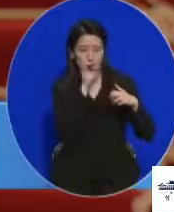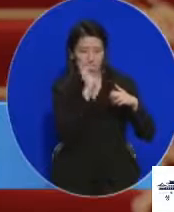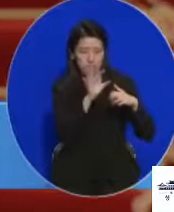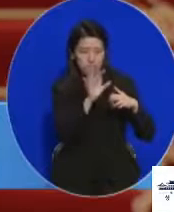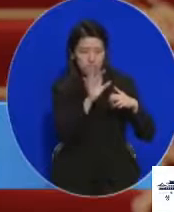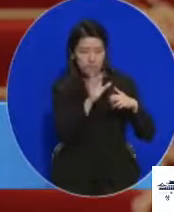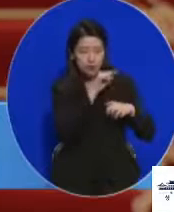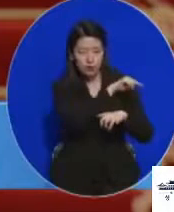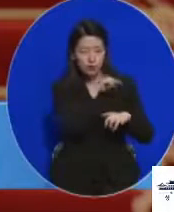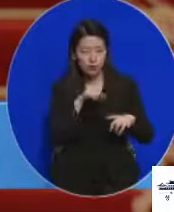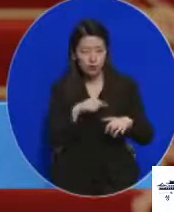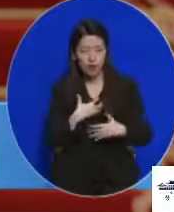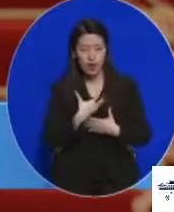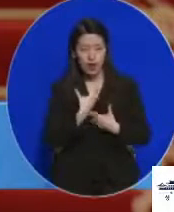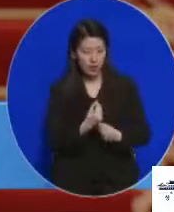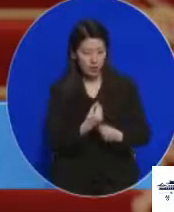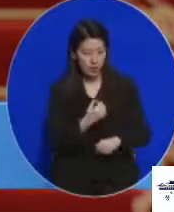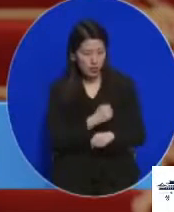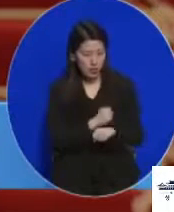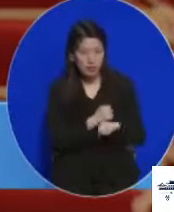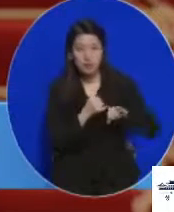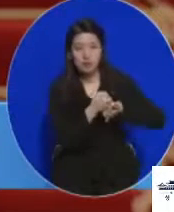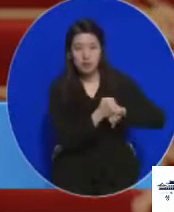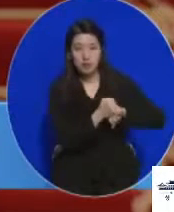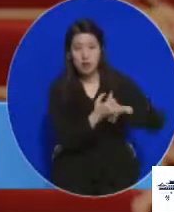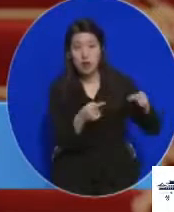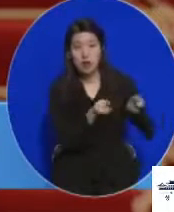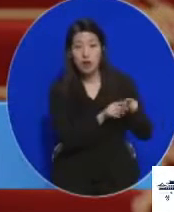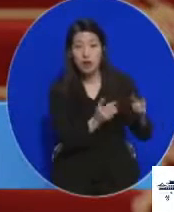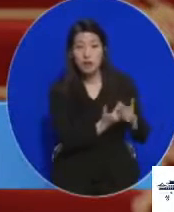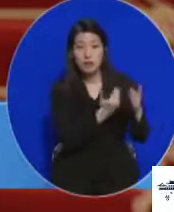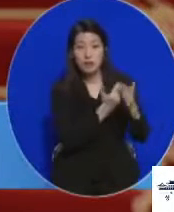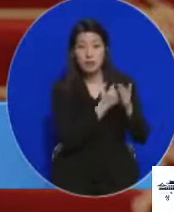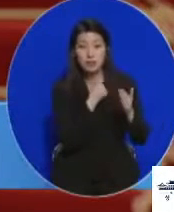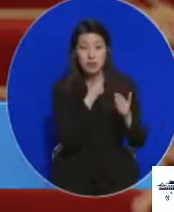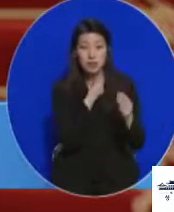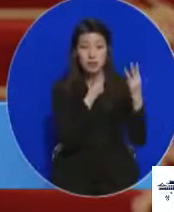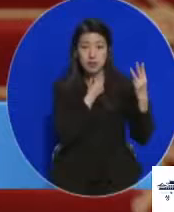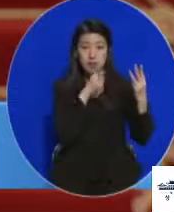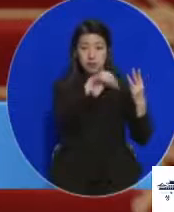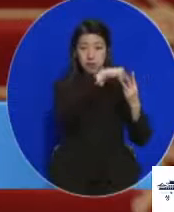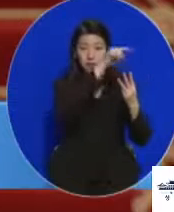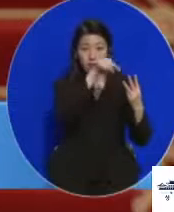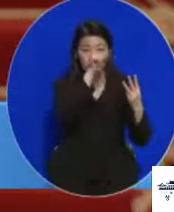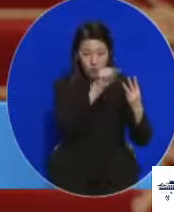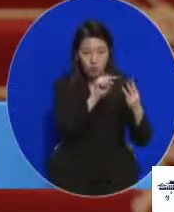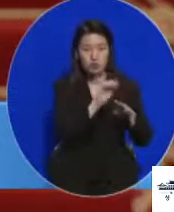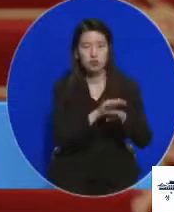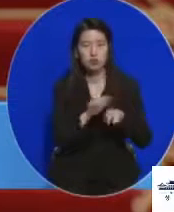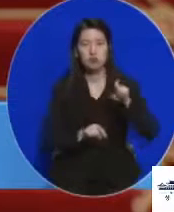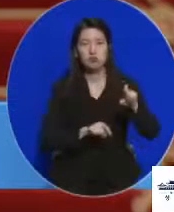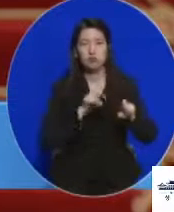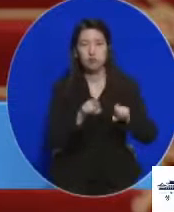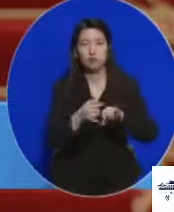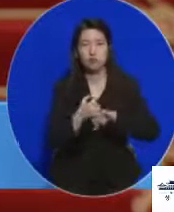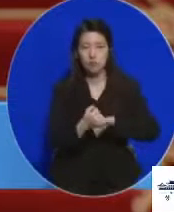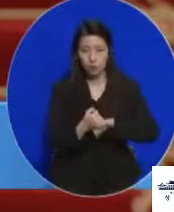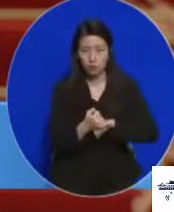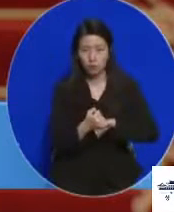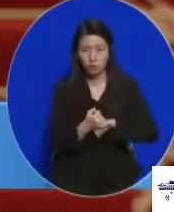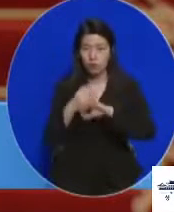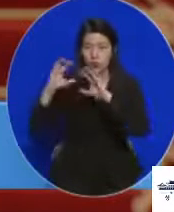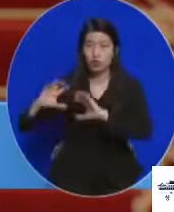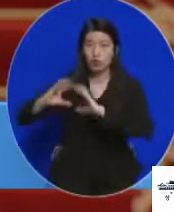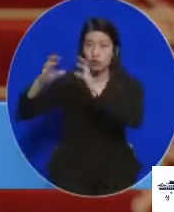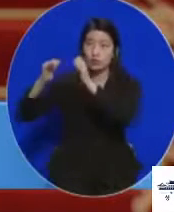상호간 안전보장 공동 번영 의 3대 원칙을 공동이 행하는 가운데 국제 사회